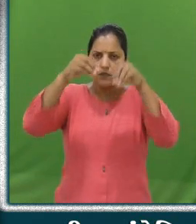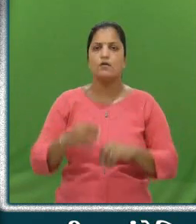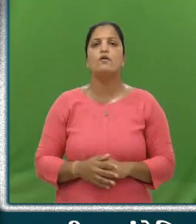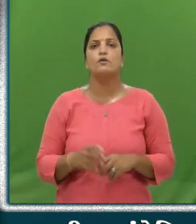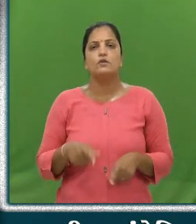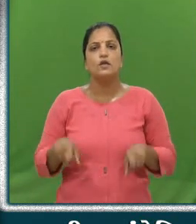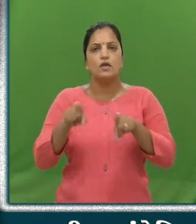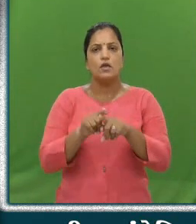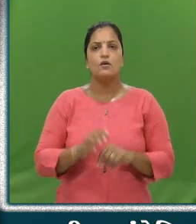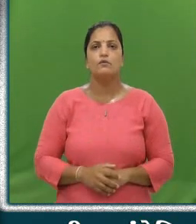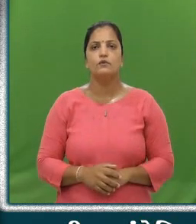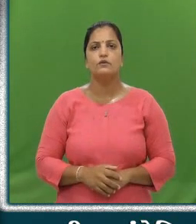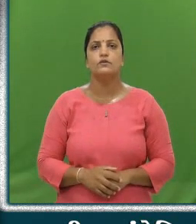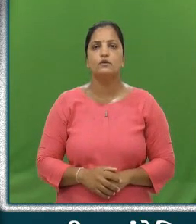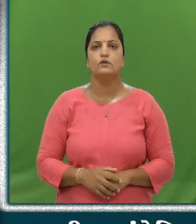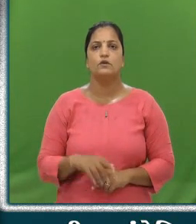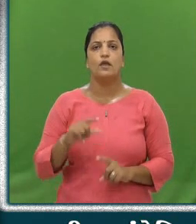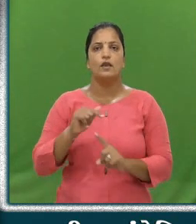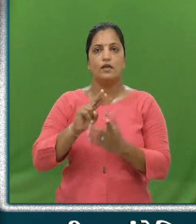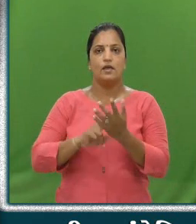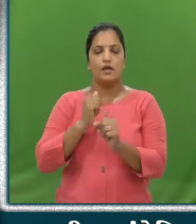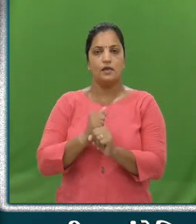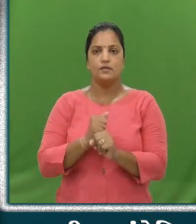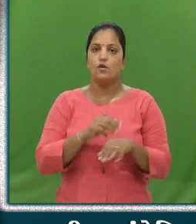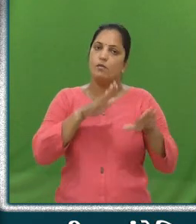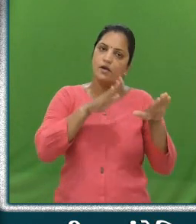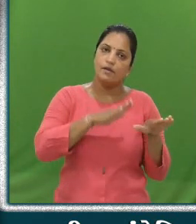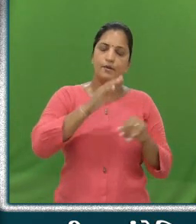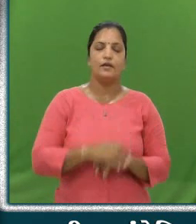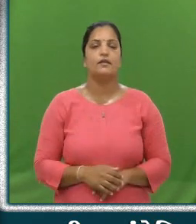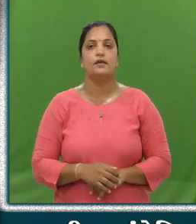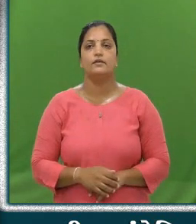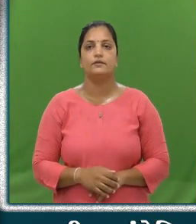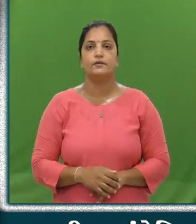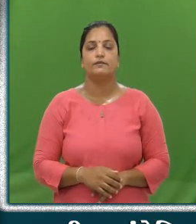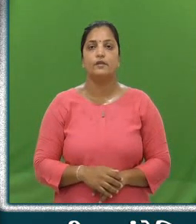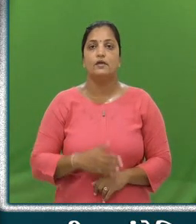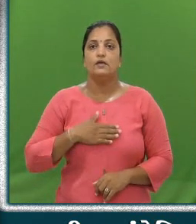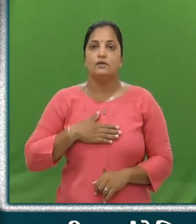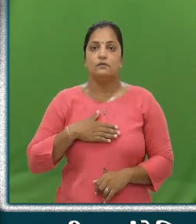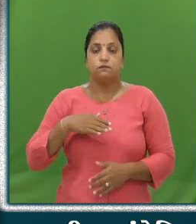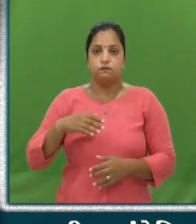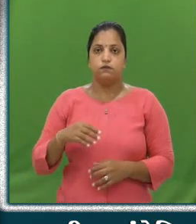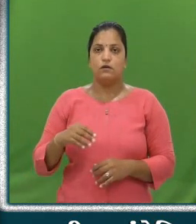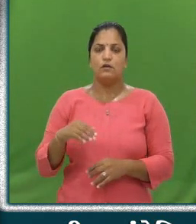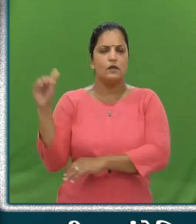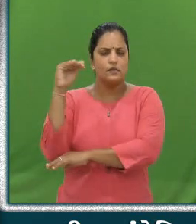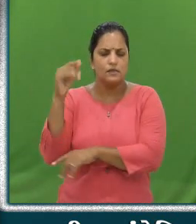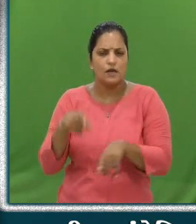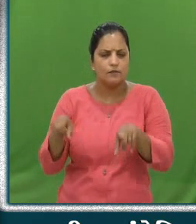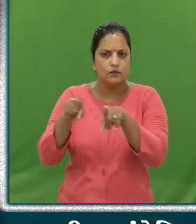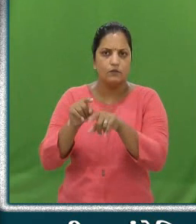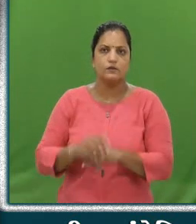છે તેઓના લિંગ નિશ્ચયન ઉપર આધાર રાખે છે. યાદ રાખજો કે સરીસૃપ વર્ગ જે છે કેવો